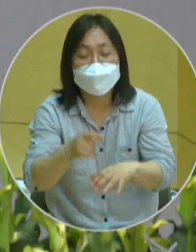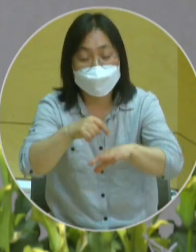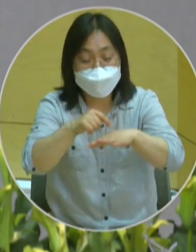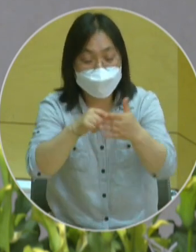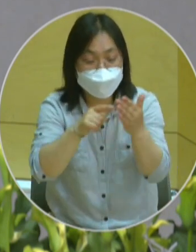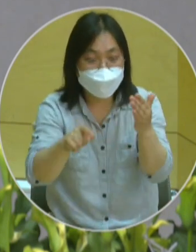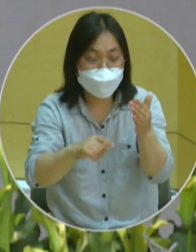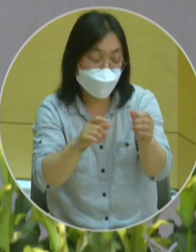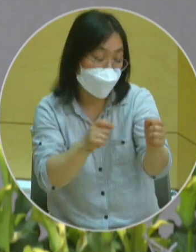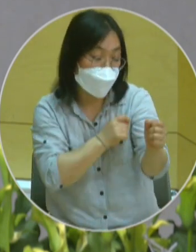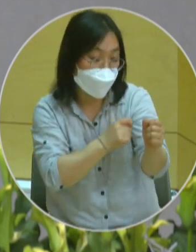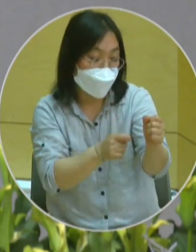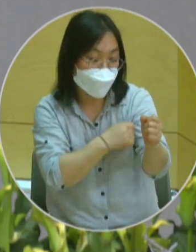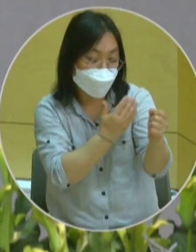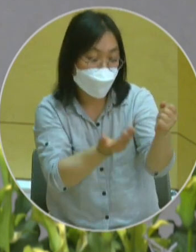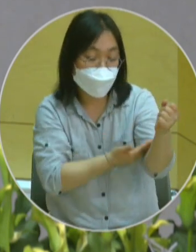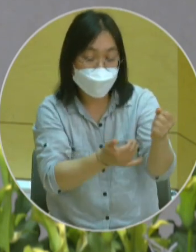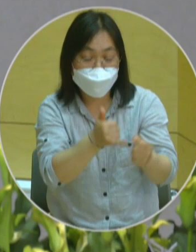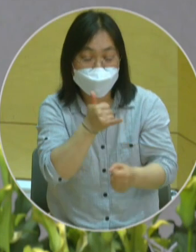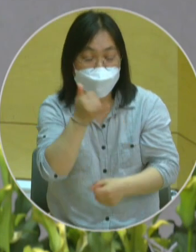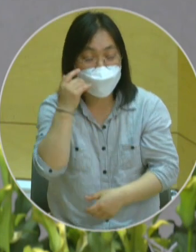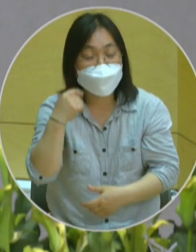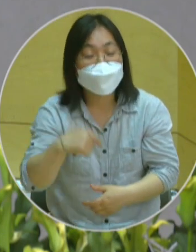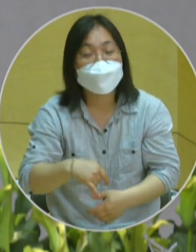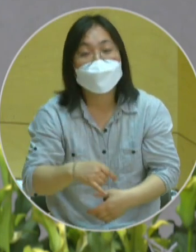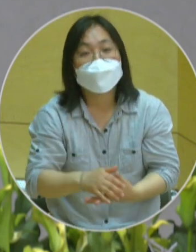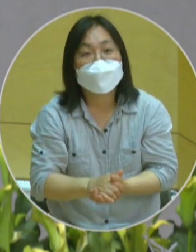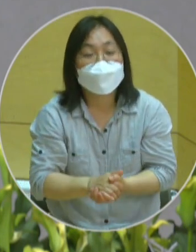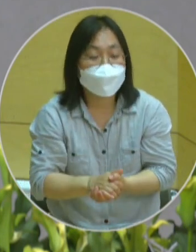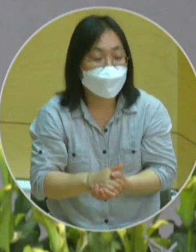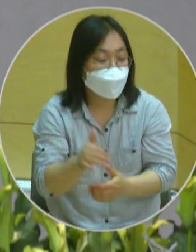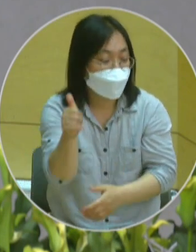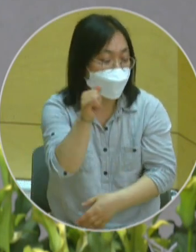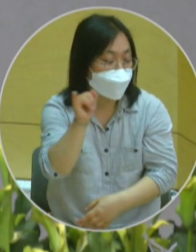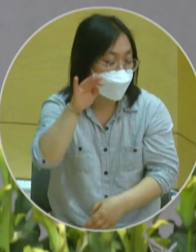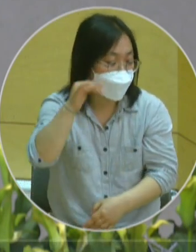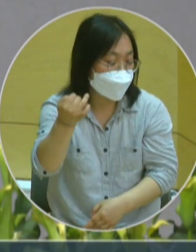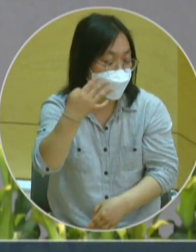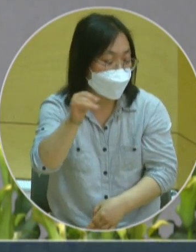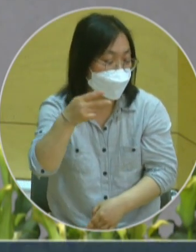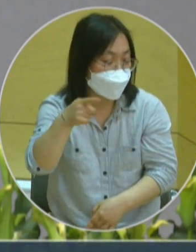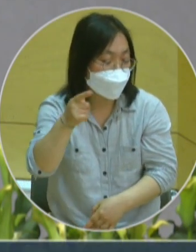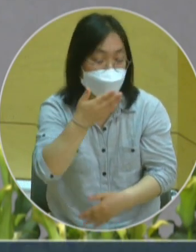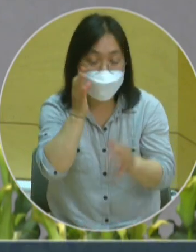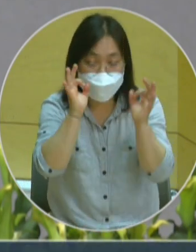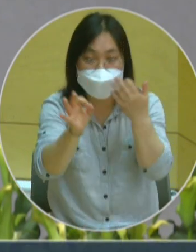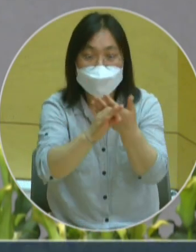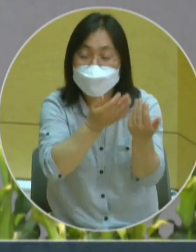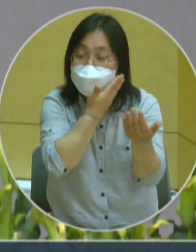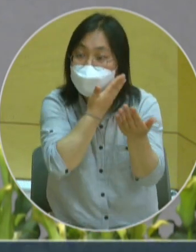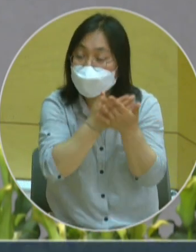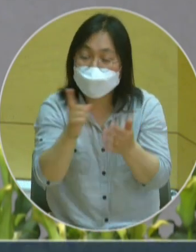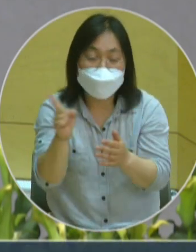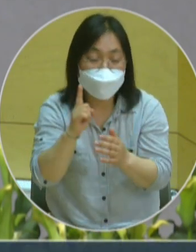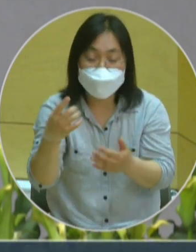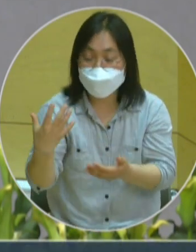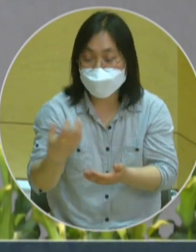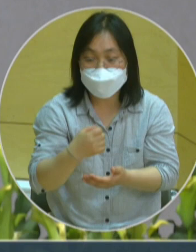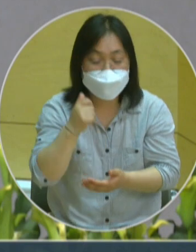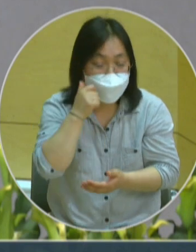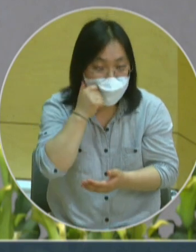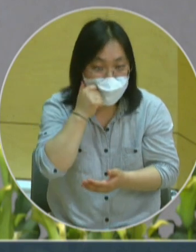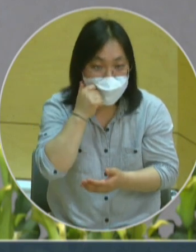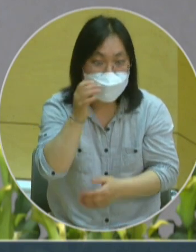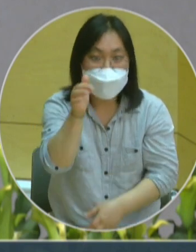마음속에 야, 이거 특권이구나. 히브리서 5장 4절 보니까 이렇게 되어 있어요. 이 존귀는 아무나 스스로 취하지 못하고